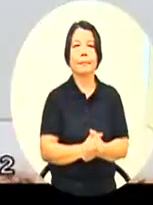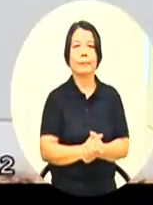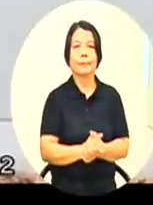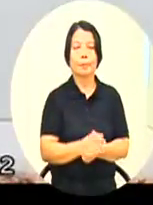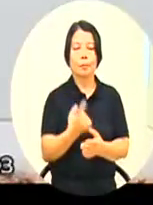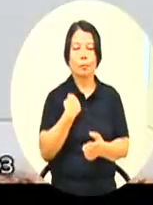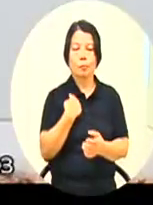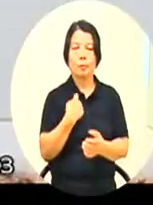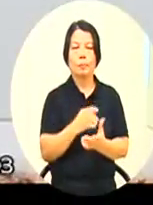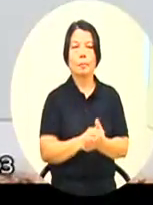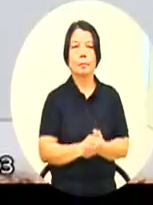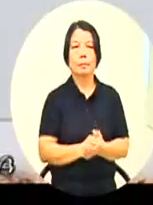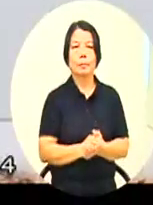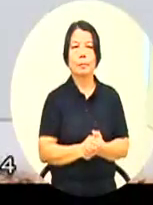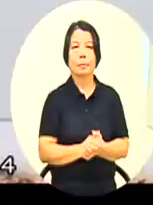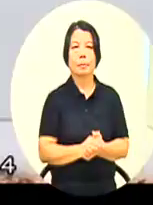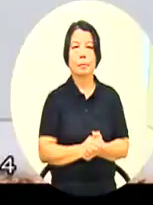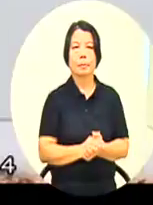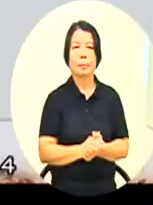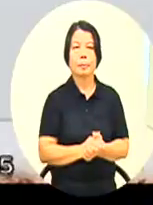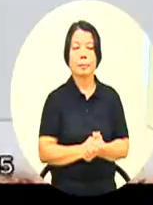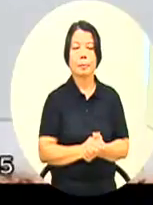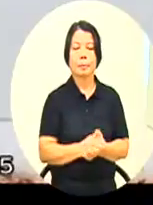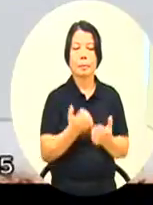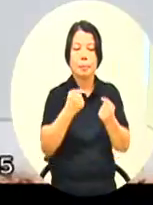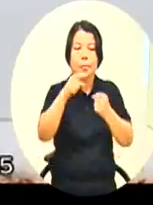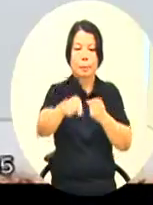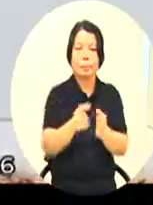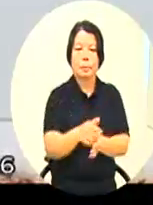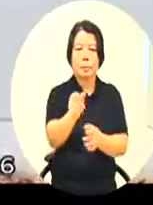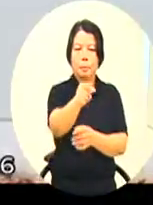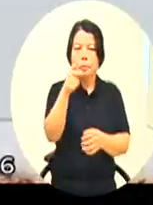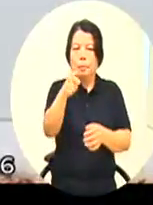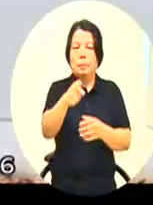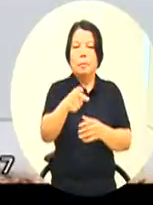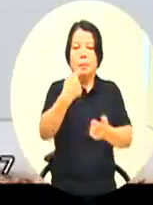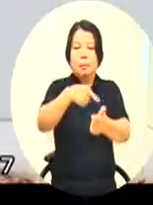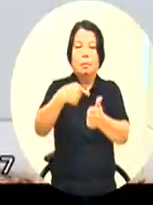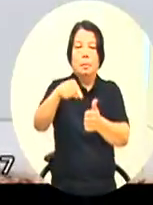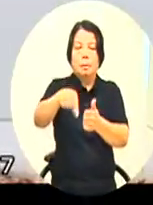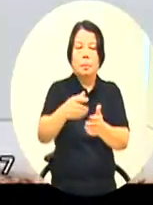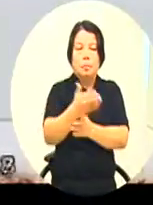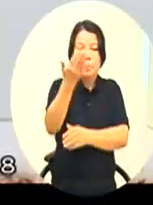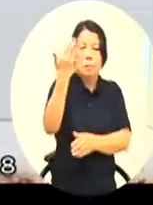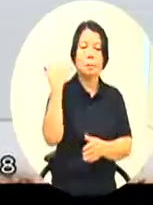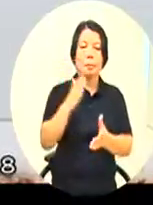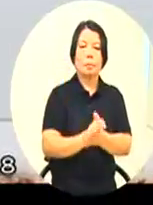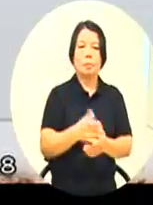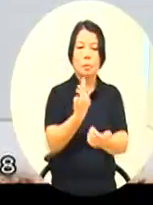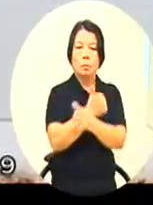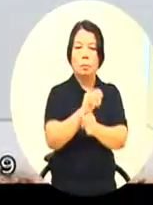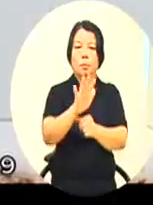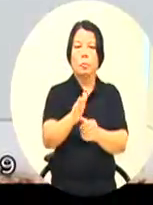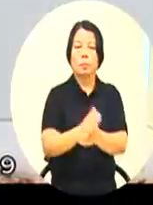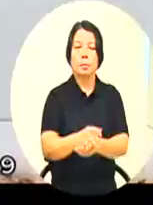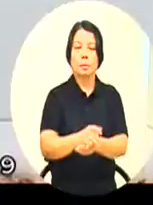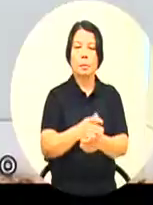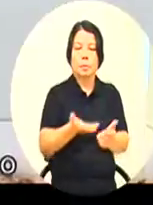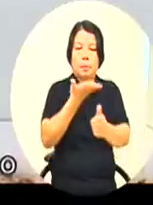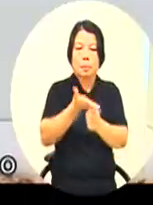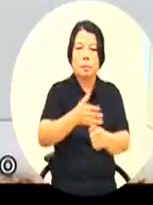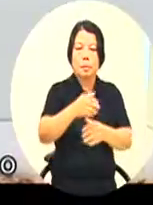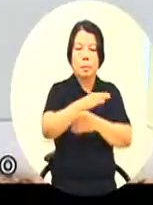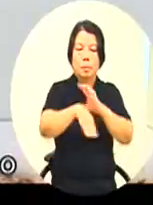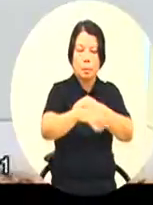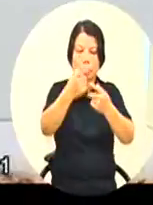也相先不用点好吗？就是在这个偏向教育这边哈，因为我之前有一些经验，我也希望带来空大哈。利用我